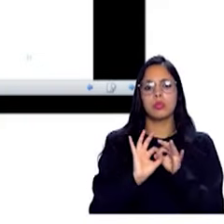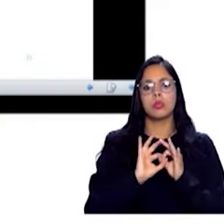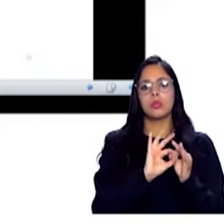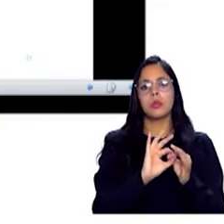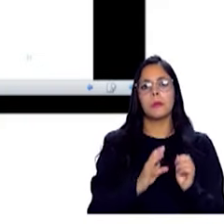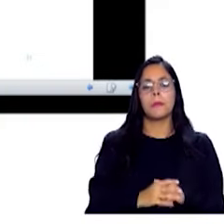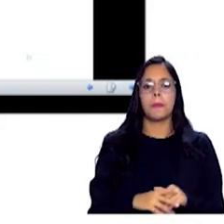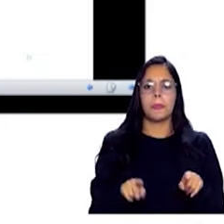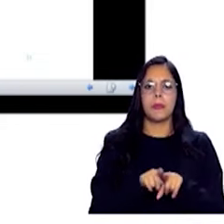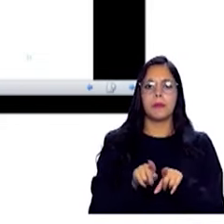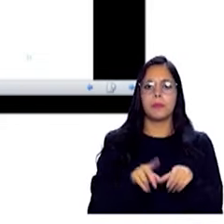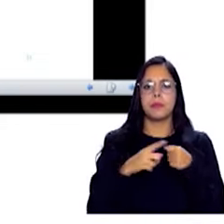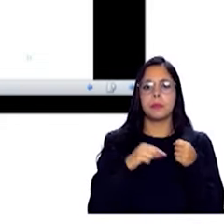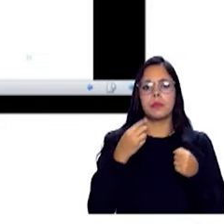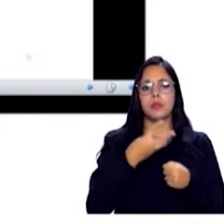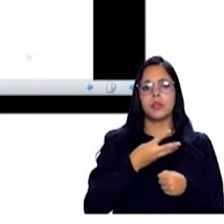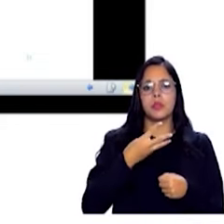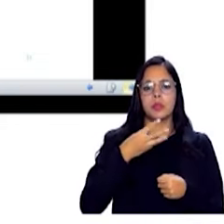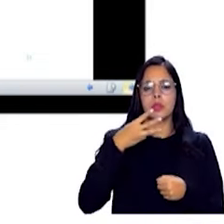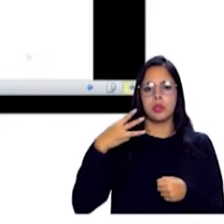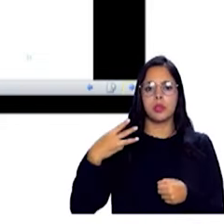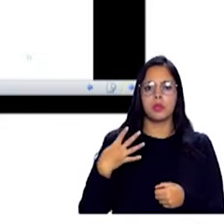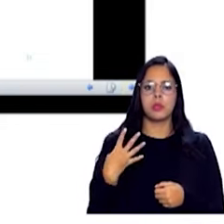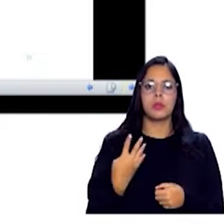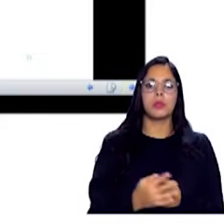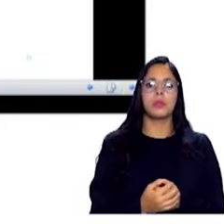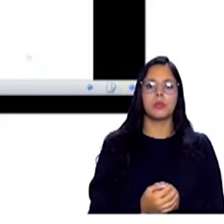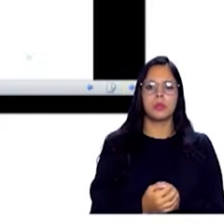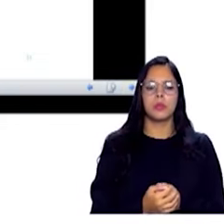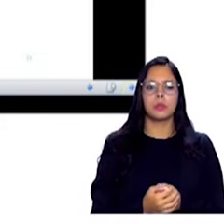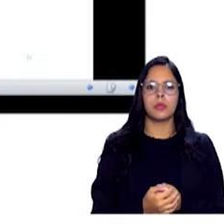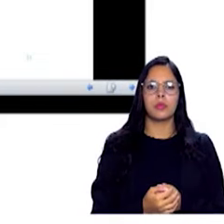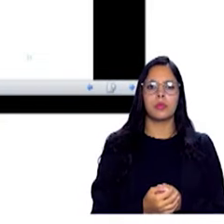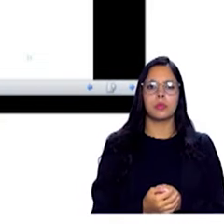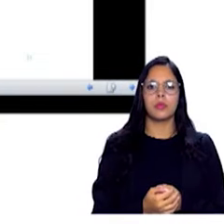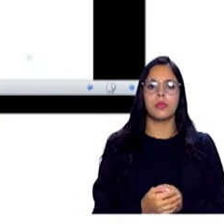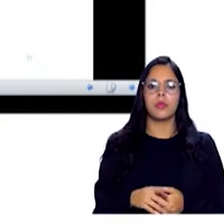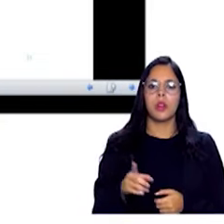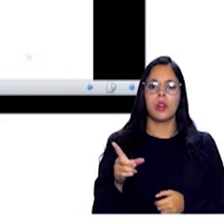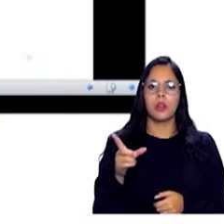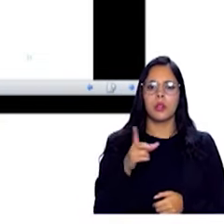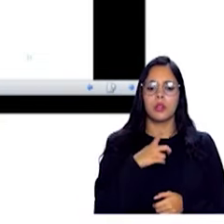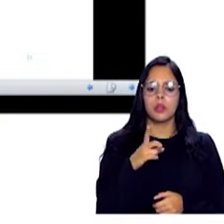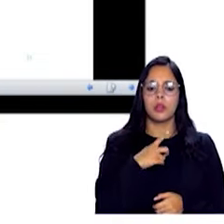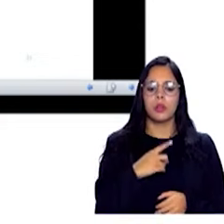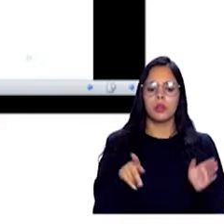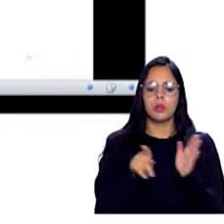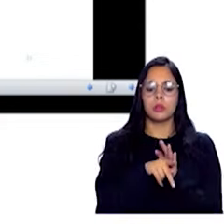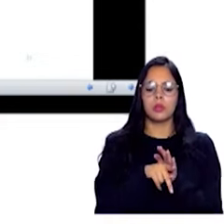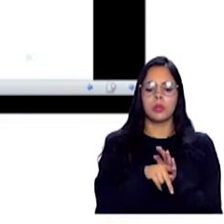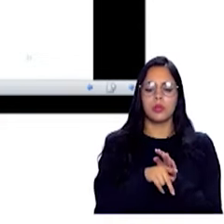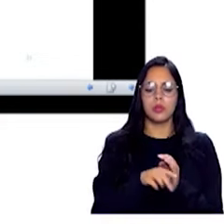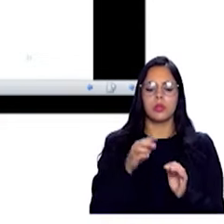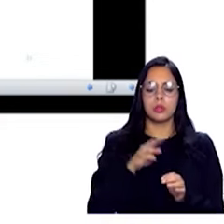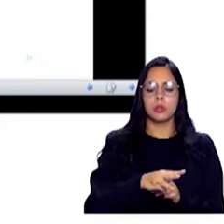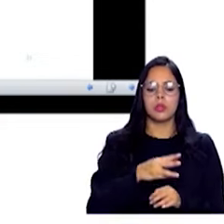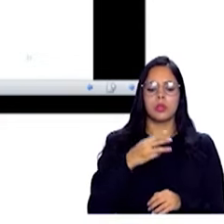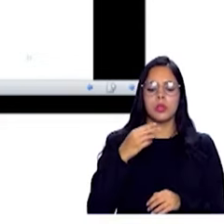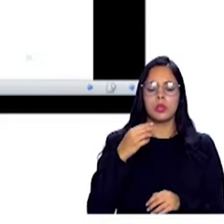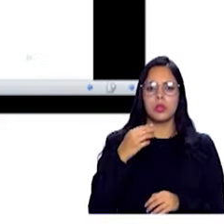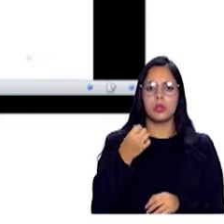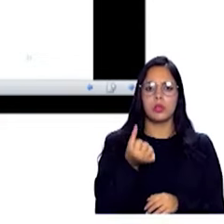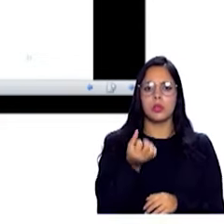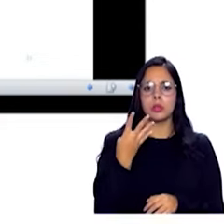precedente le sezioni semplici in definitiva qual Il compito Della corte di cassazione l'interesse